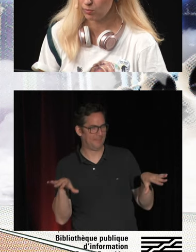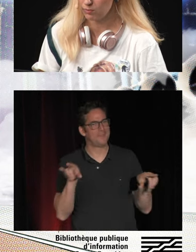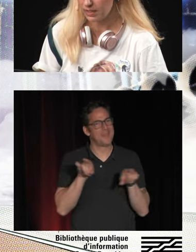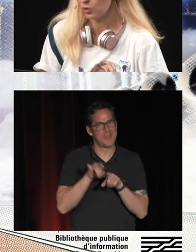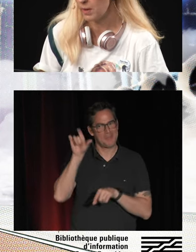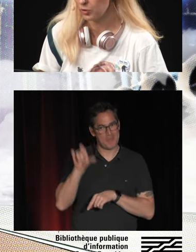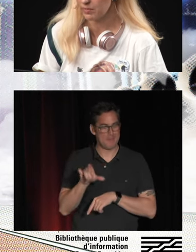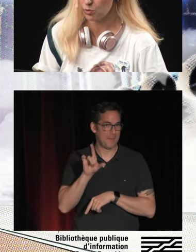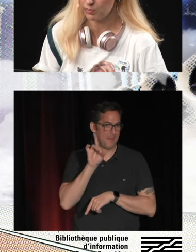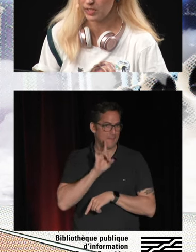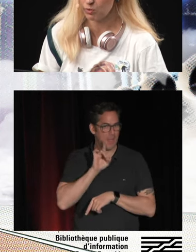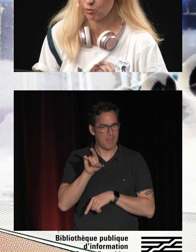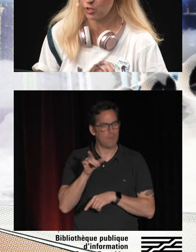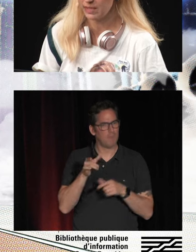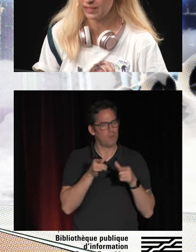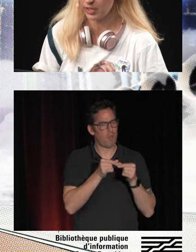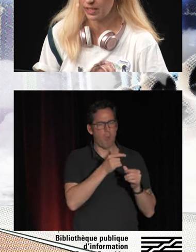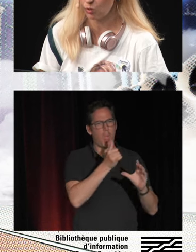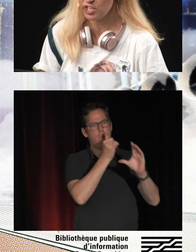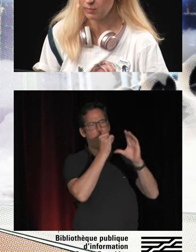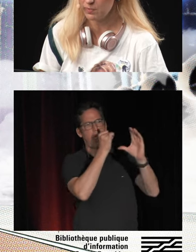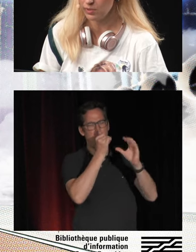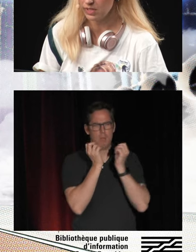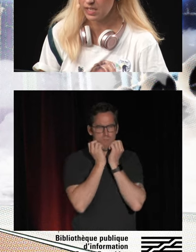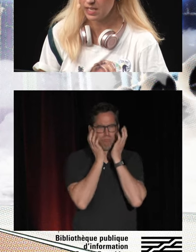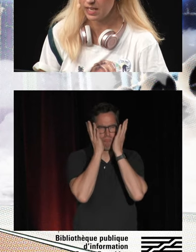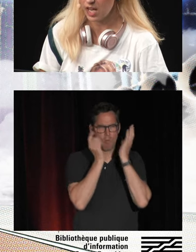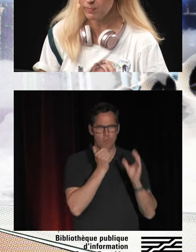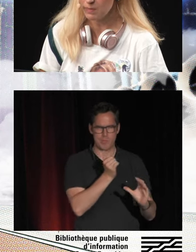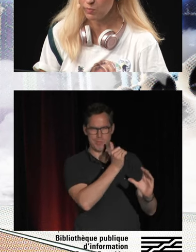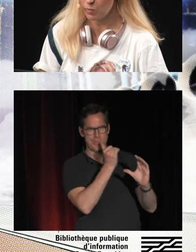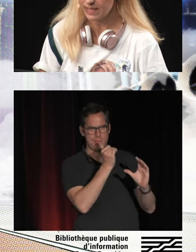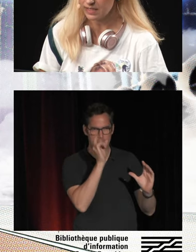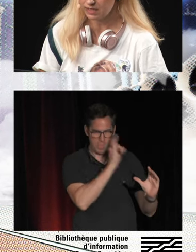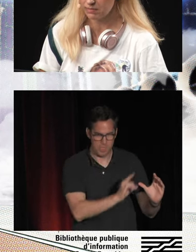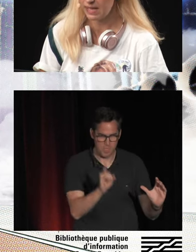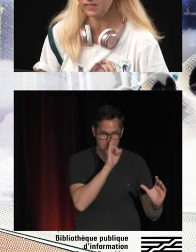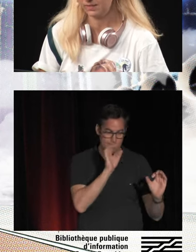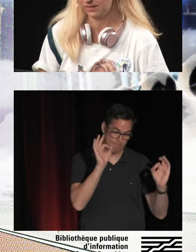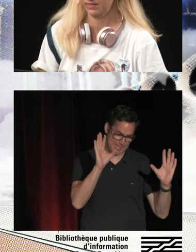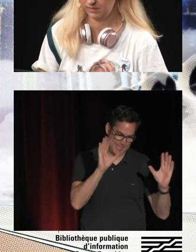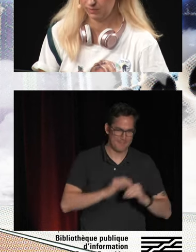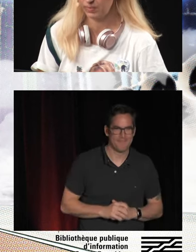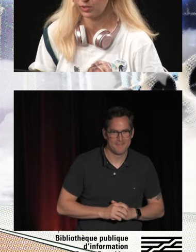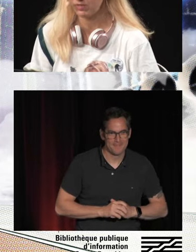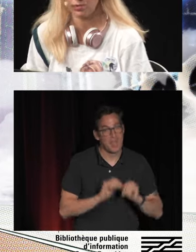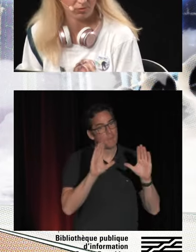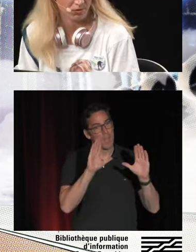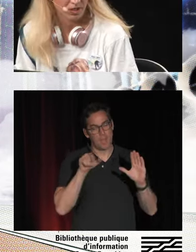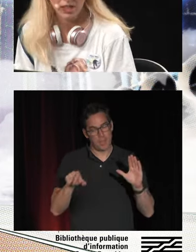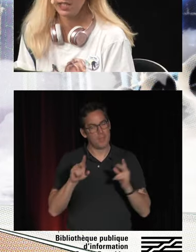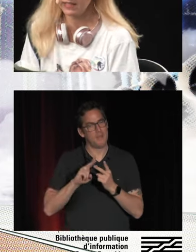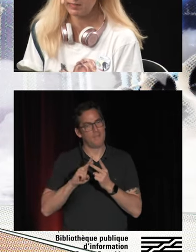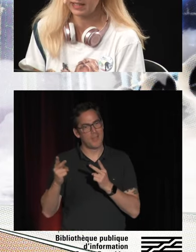Peach, normalement dans la version japonaise, boit son champagne. D'ailleurs, elle rougit un petit peu. Elle est un petit peu pompette. Mais pas dans la